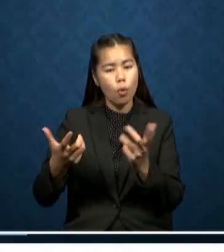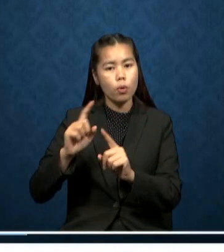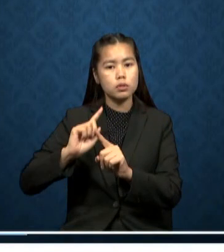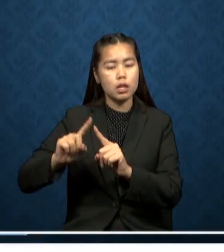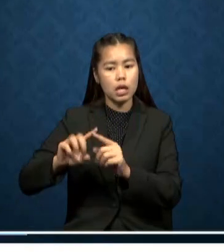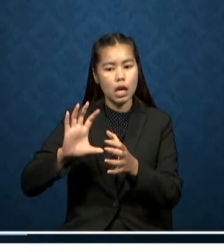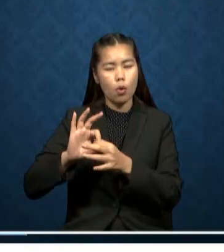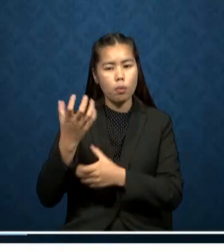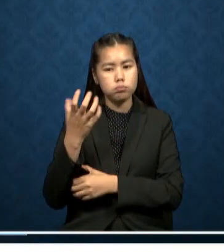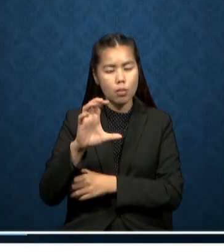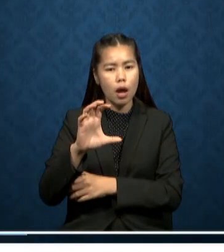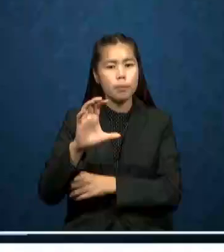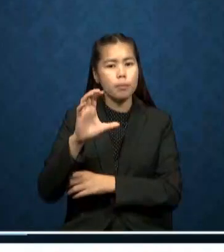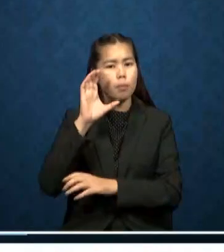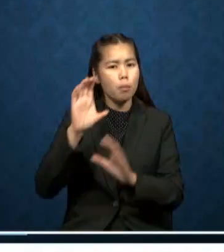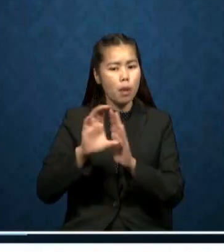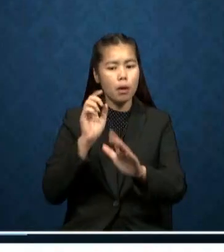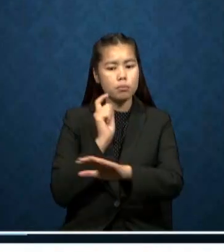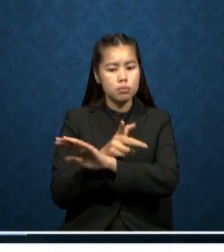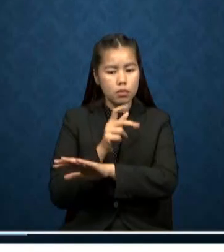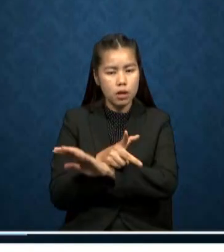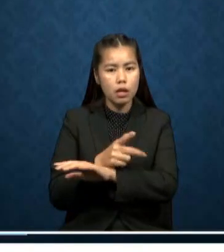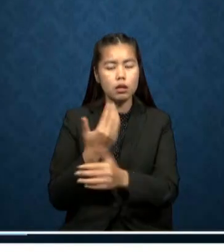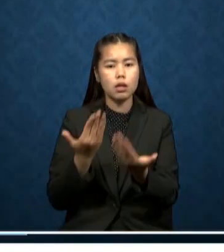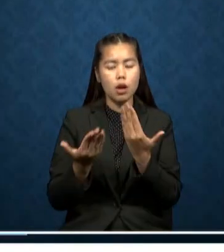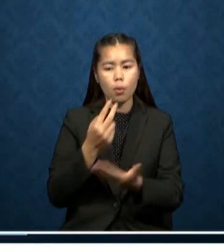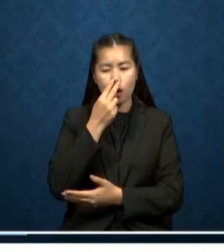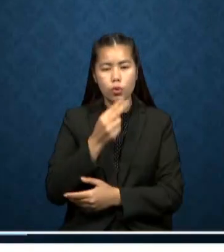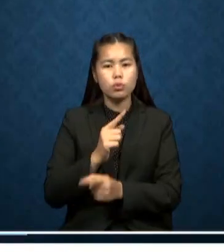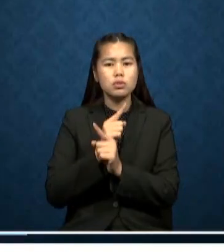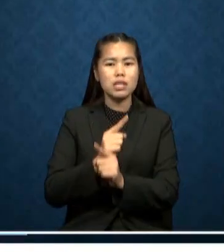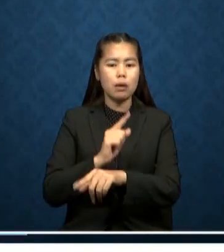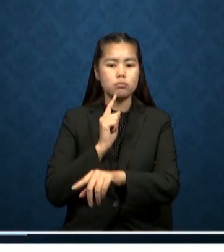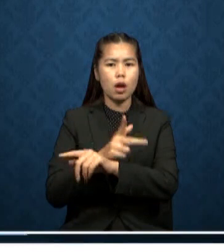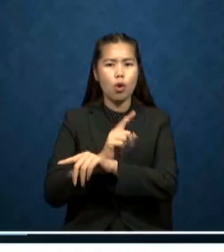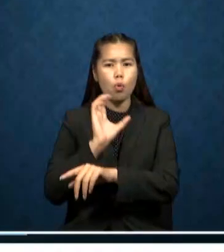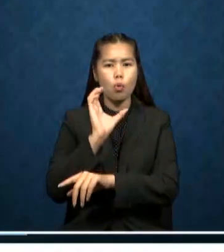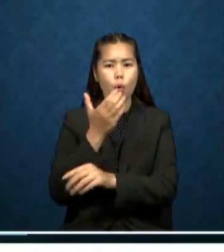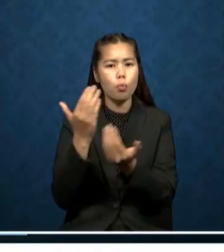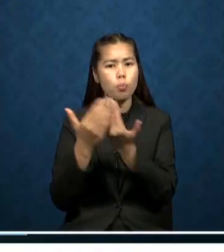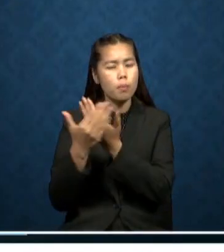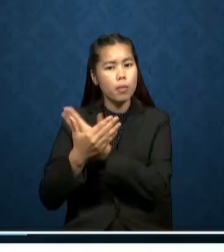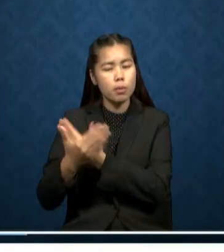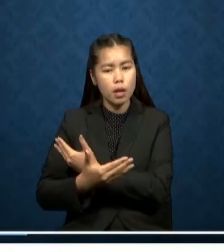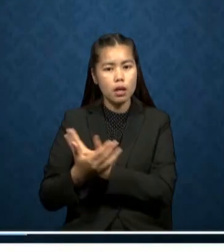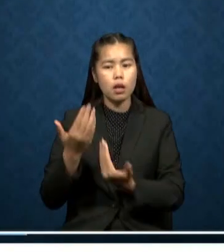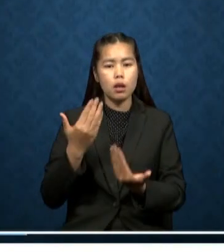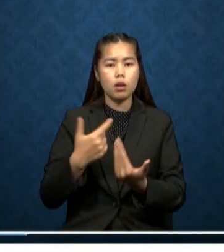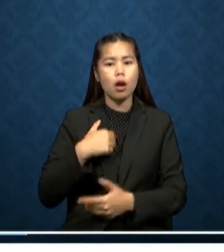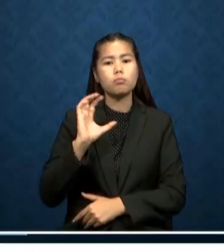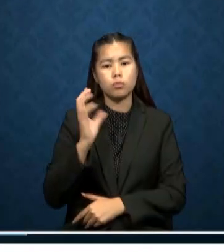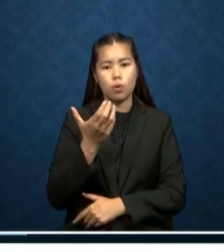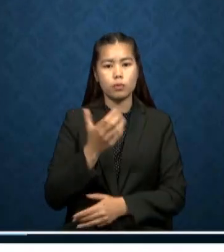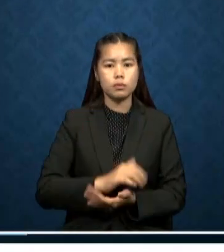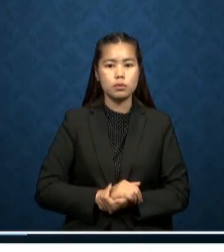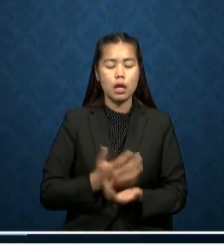ยิ่งสื่อโซเชียลกระแสความเป็นสากลตามยุคของโลกาภิวัฒน์และการแก่งแย่งอำนาจของมหาอำนาจโลก